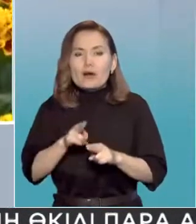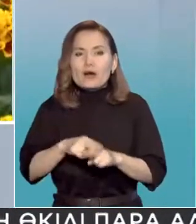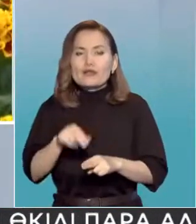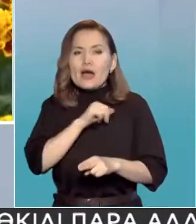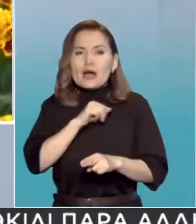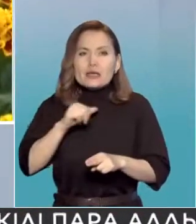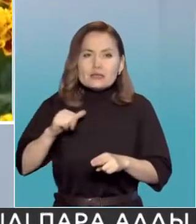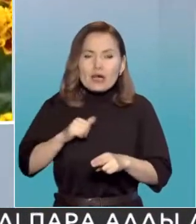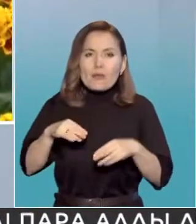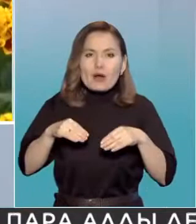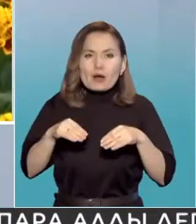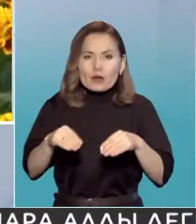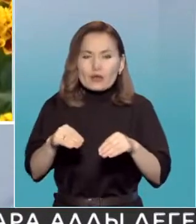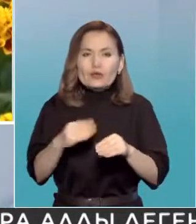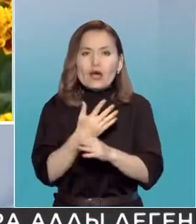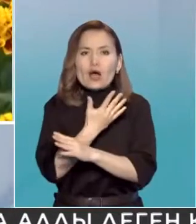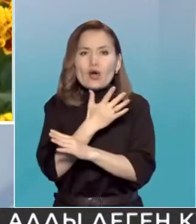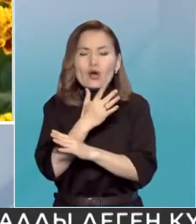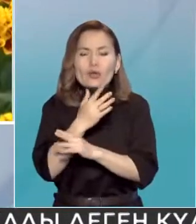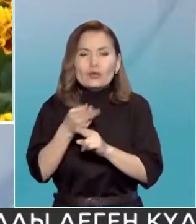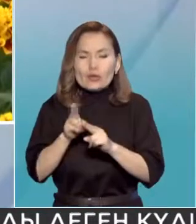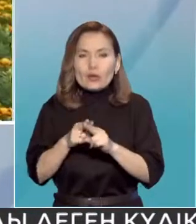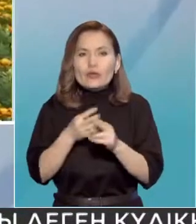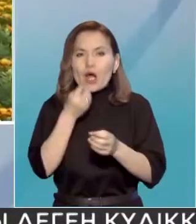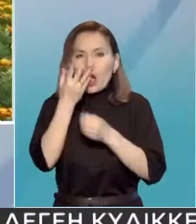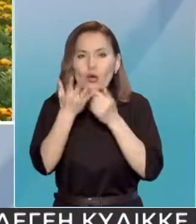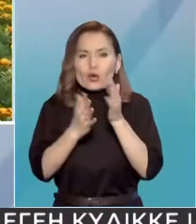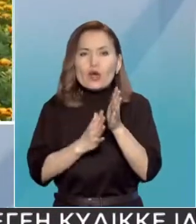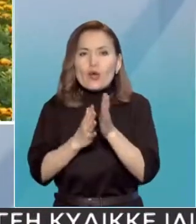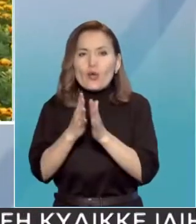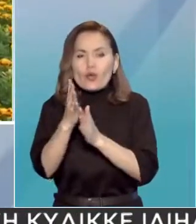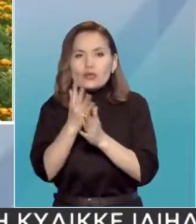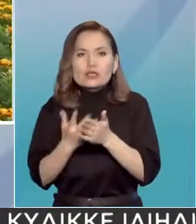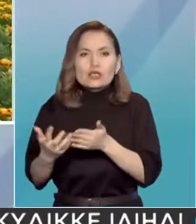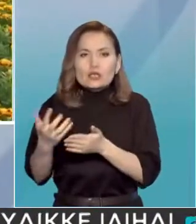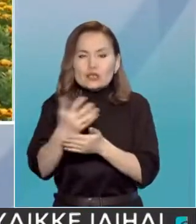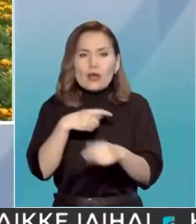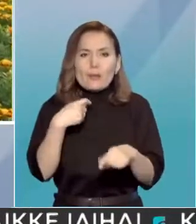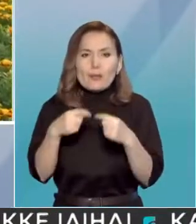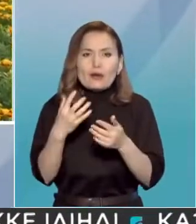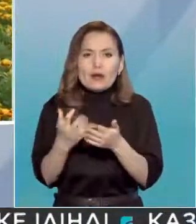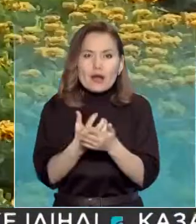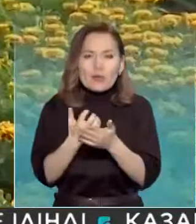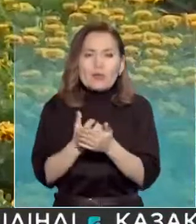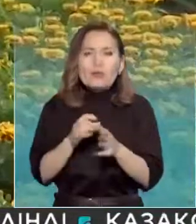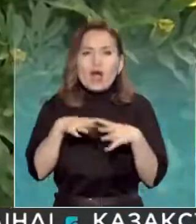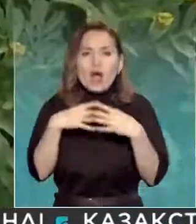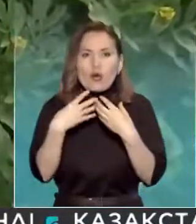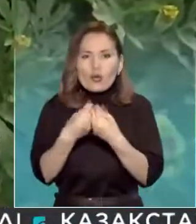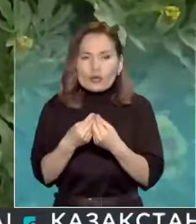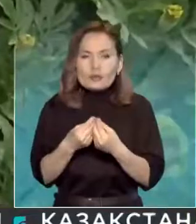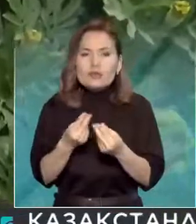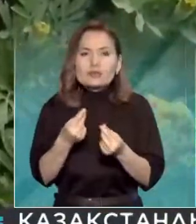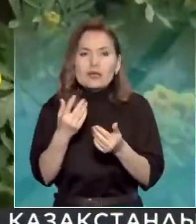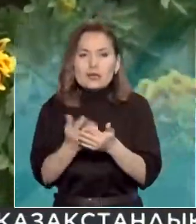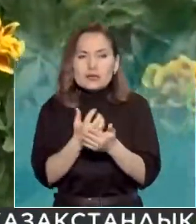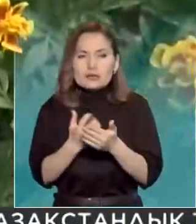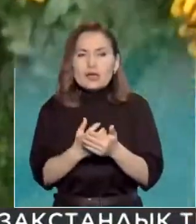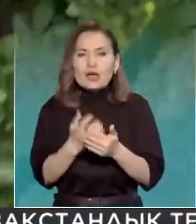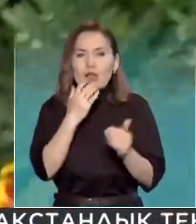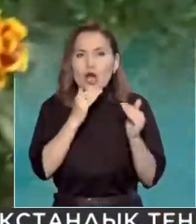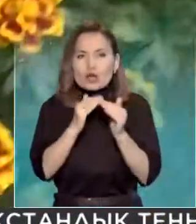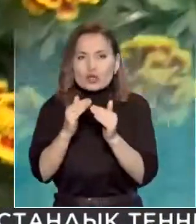тегіп пайда таба бастаған. Бүгінде дала гүлдерінің 60-қа жуық түрі өсетін жылжайда отбасы мүшелерінен бөлек ауылдастарда жұмыс